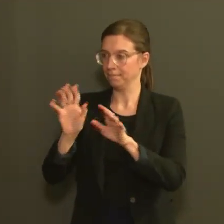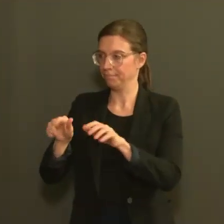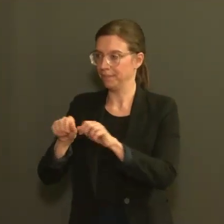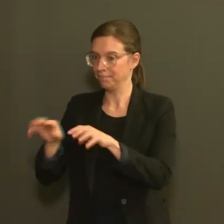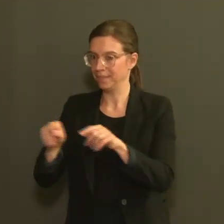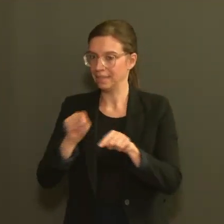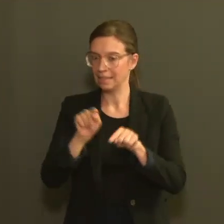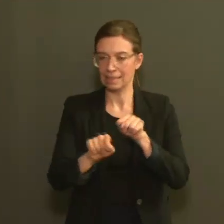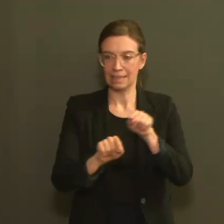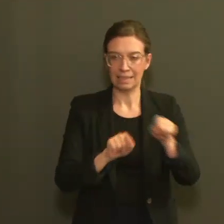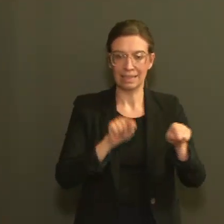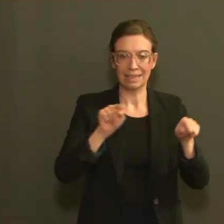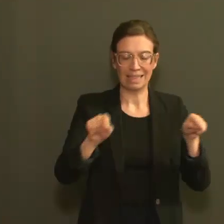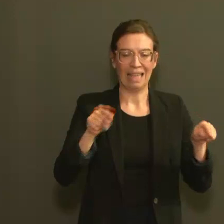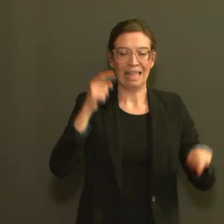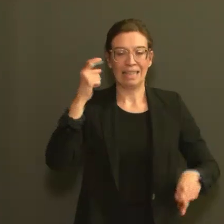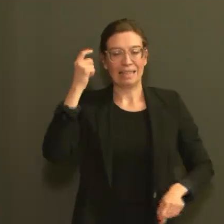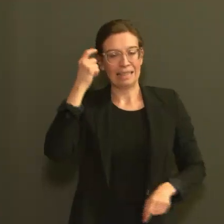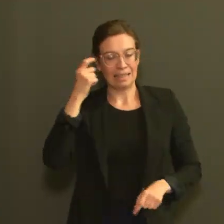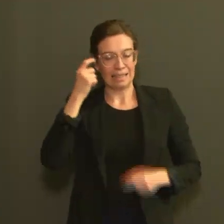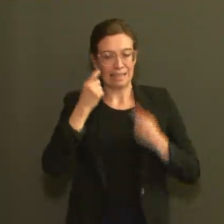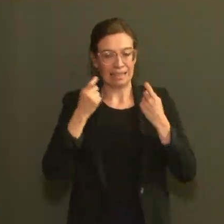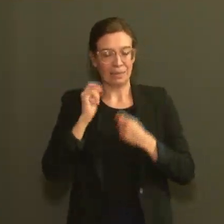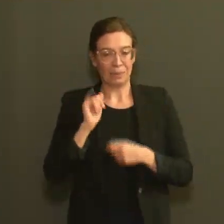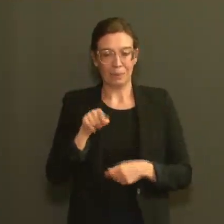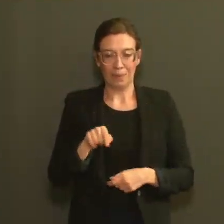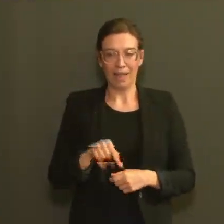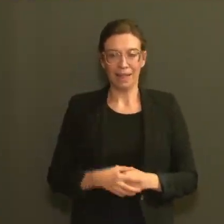De tweede golf neemt duidelijk toe in kracht.